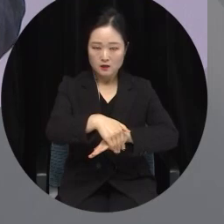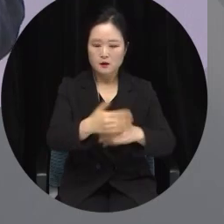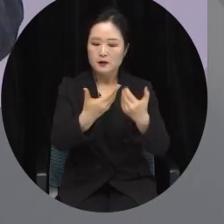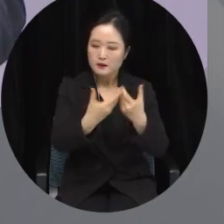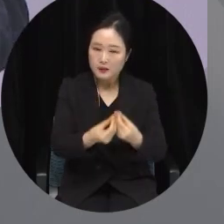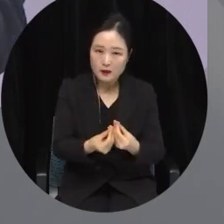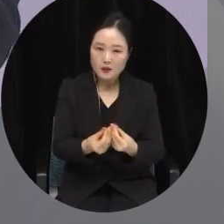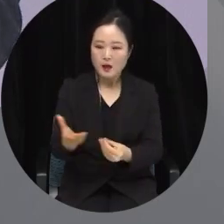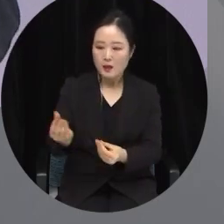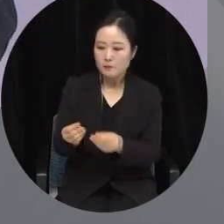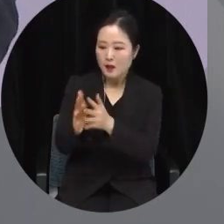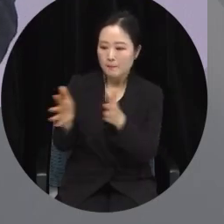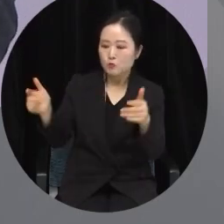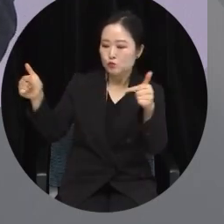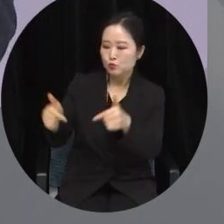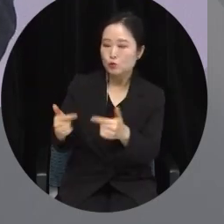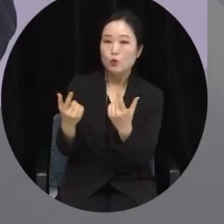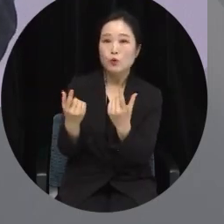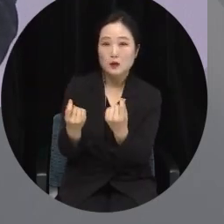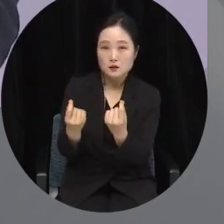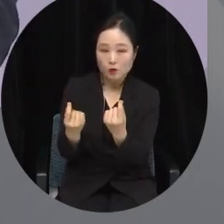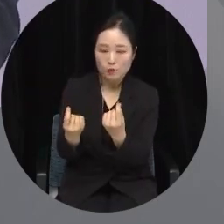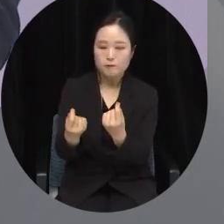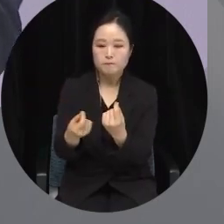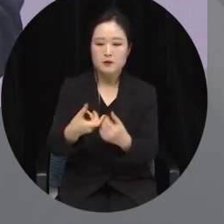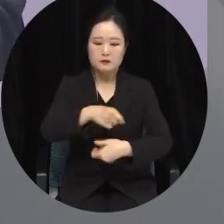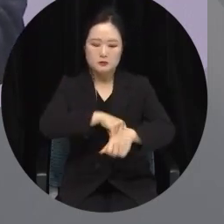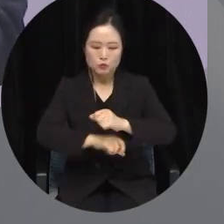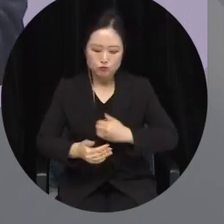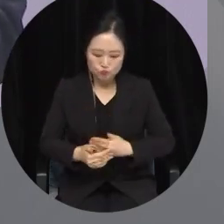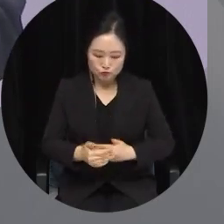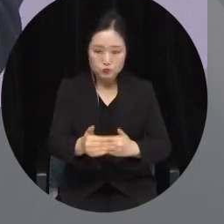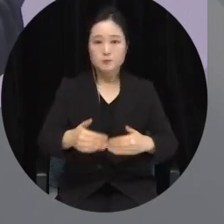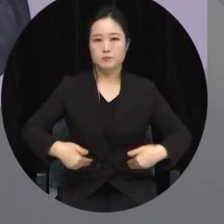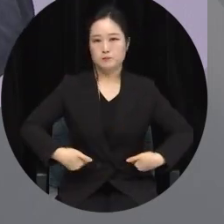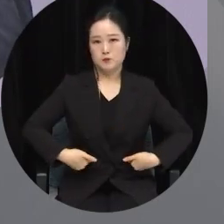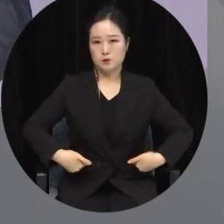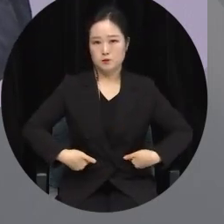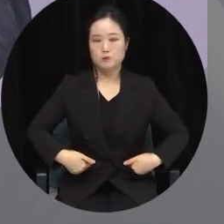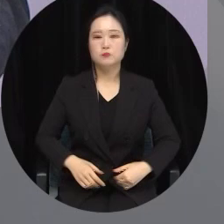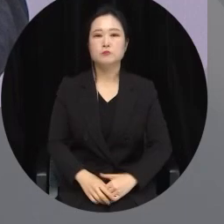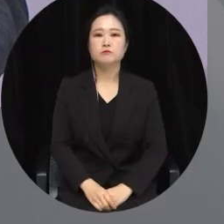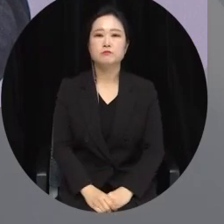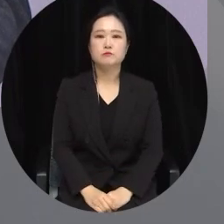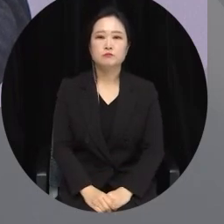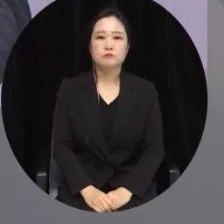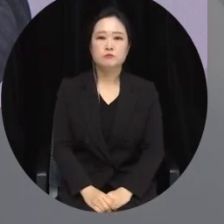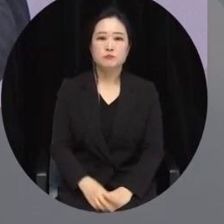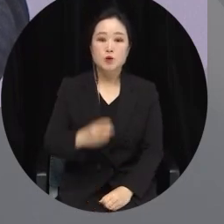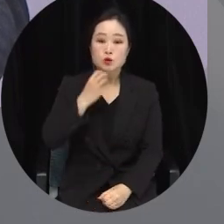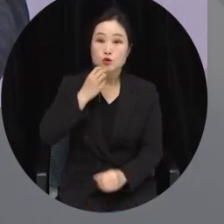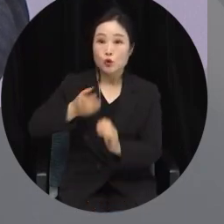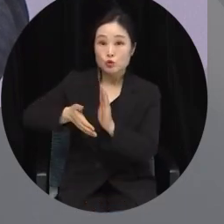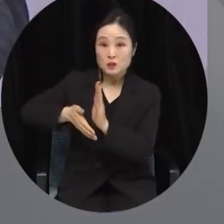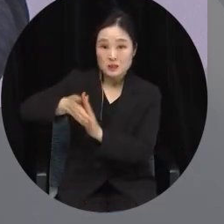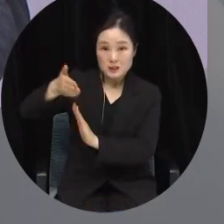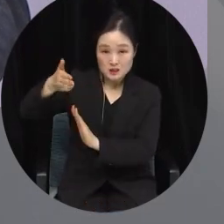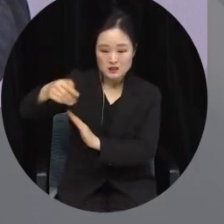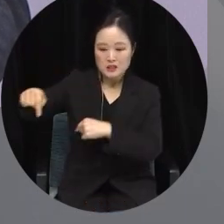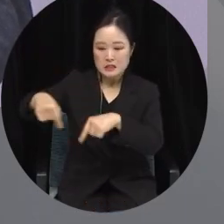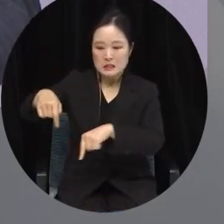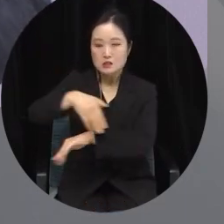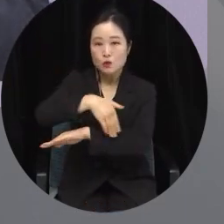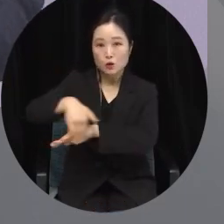것들을 적극적으로 추진하는 것이 합당하다 이렇게 보이지고요. 그 점은 서울시의 정책으로 충분히